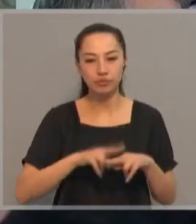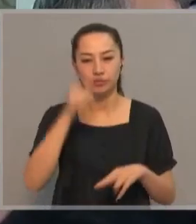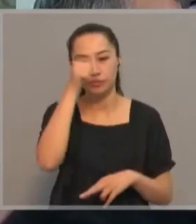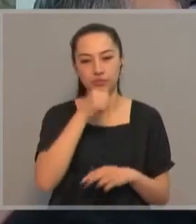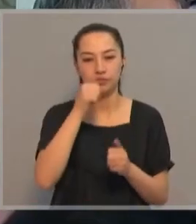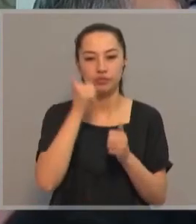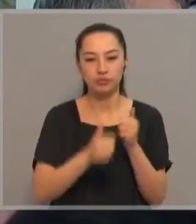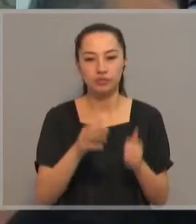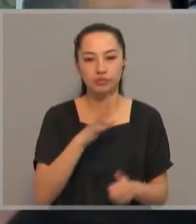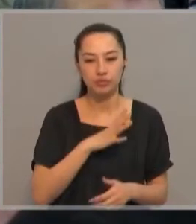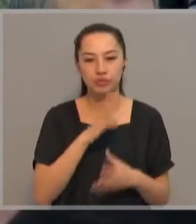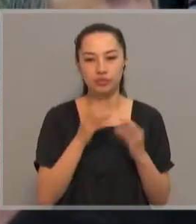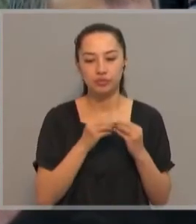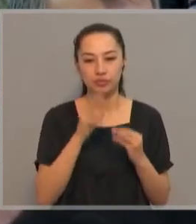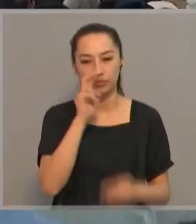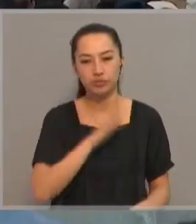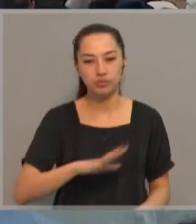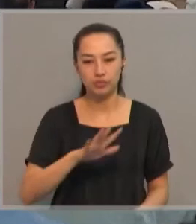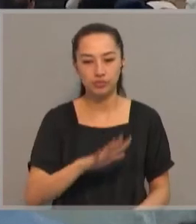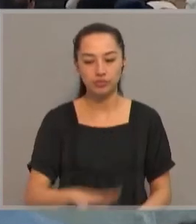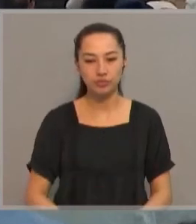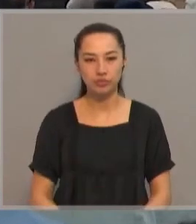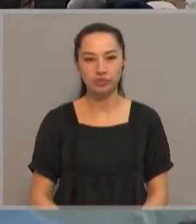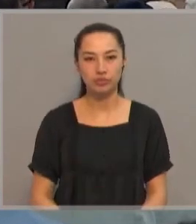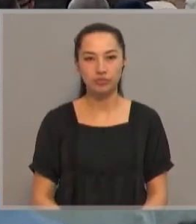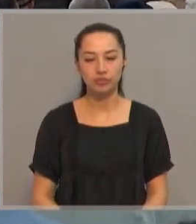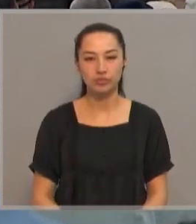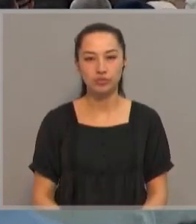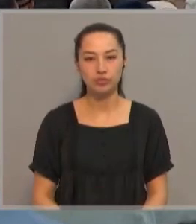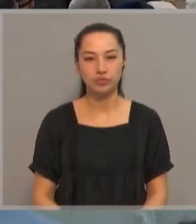проводились приемы жителей районов здания акимата. Ажан Арапова, Лола Розуметова, новости.